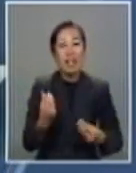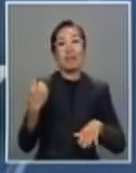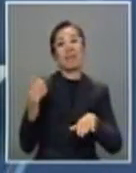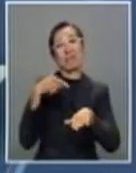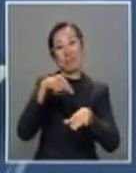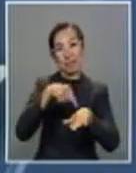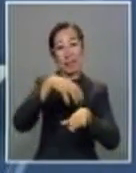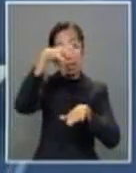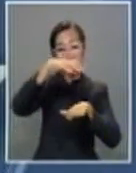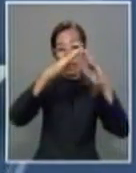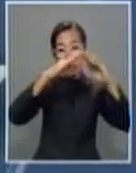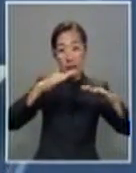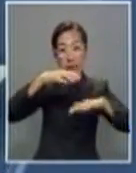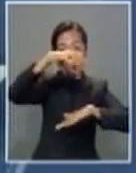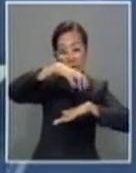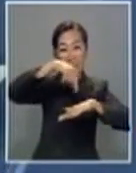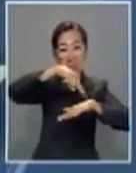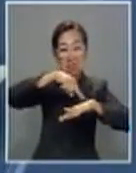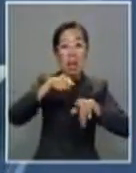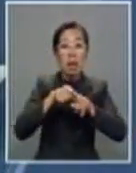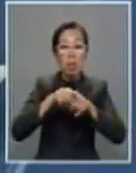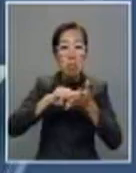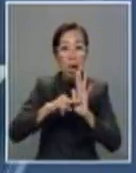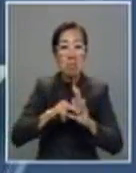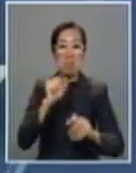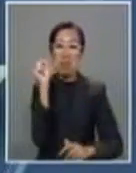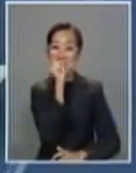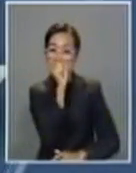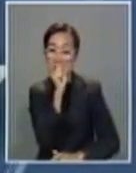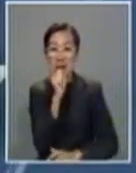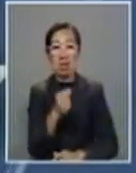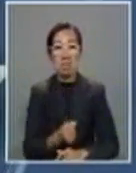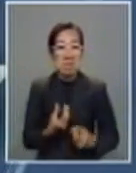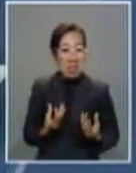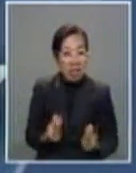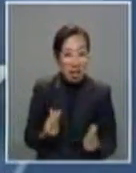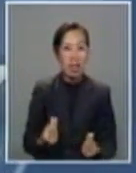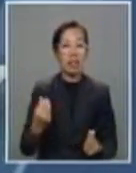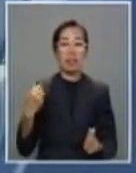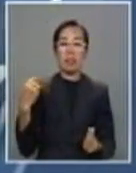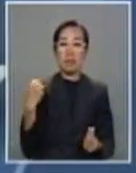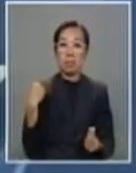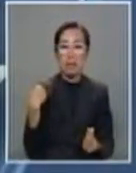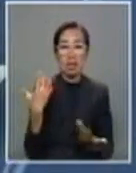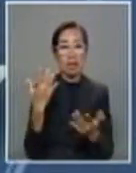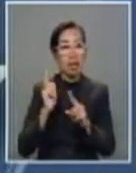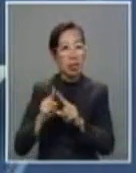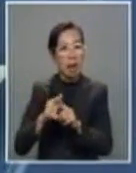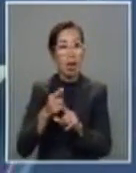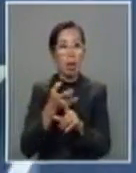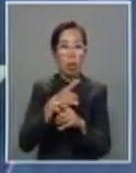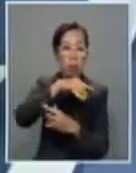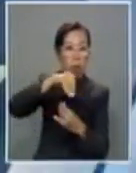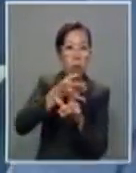เพลงมีเครื่องดื่มนะฮะ เต้นได ้อะไรจำหน่ายอาหารไปกันหมู่คณะใหญ่ๆก็